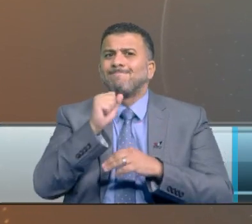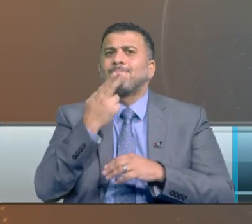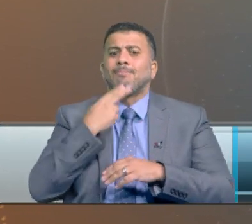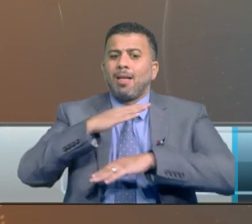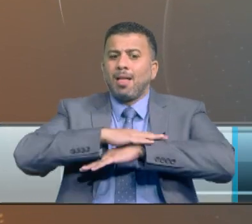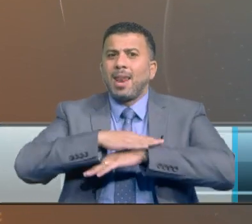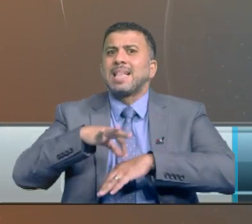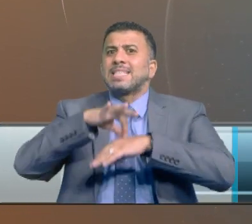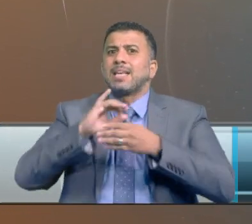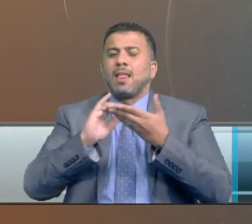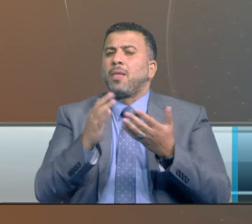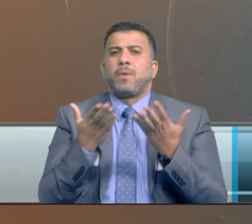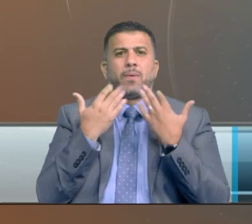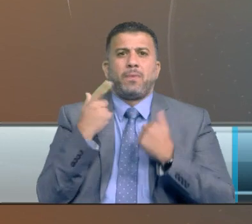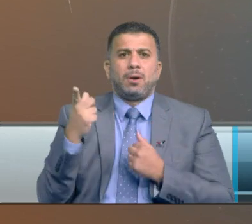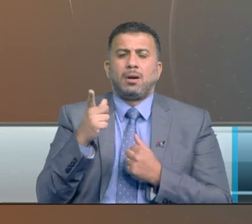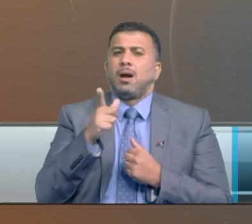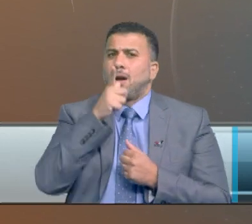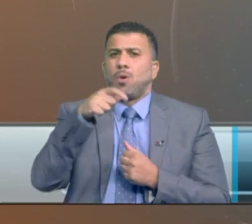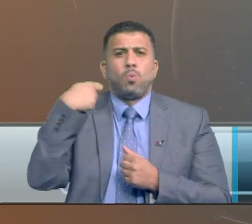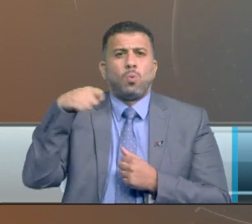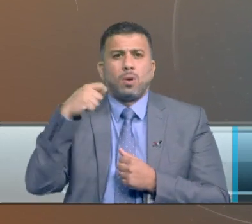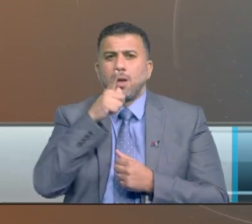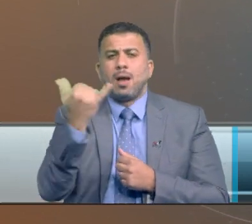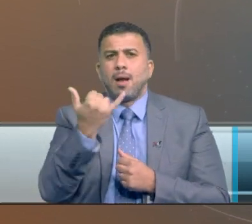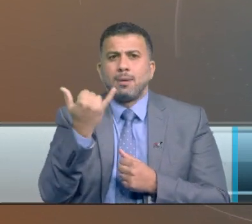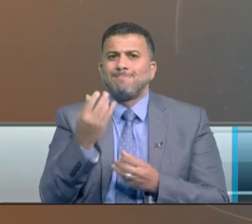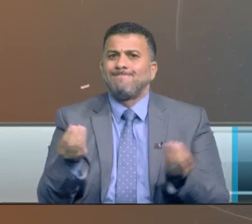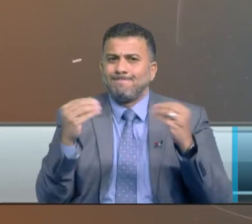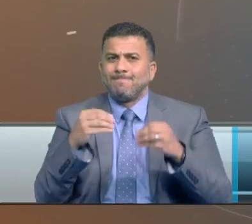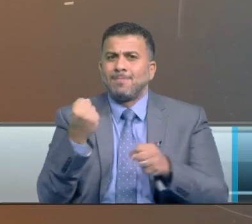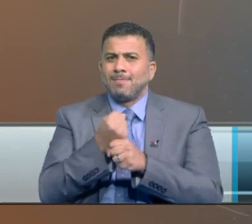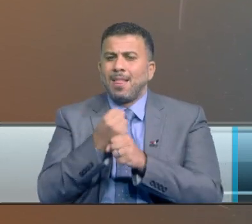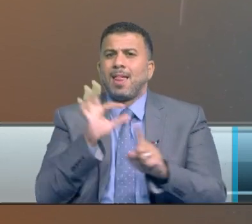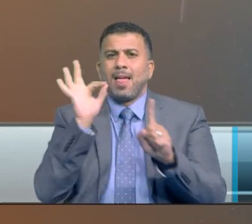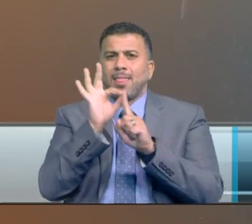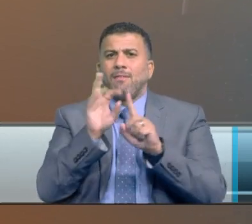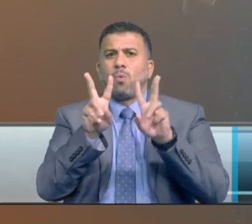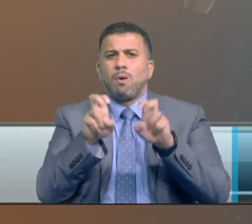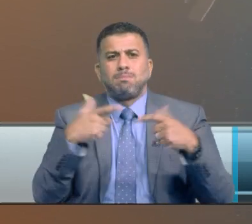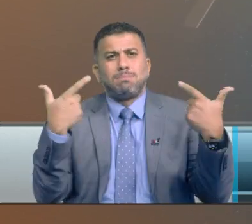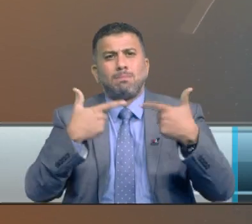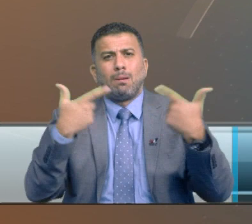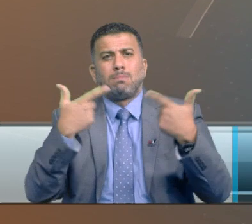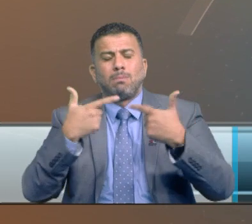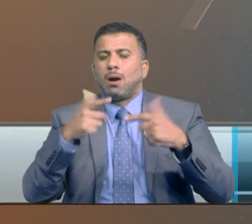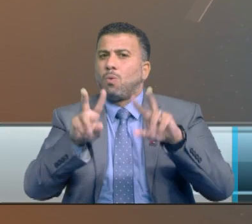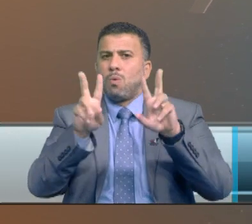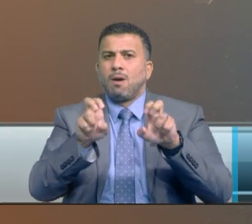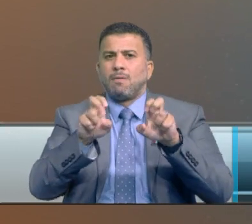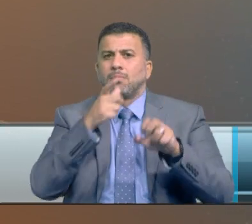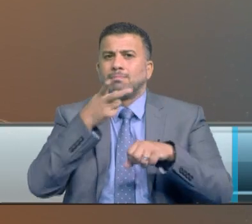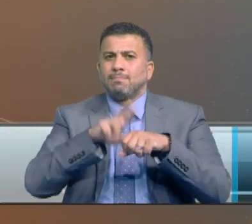والمبادئ الاخلاقيه والانسانيه وشددت الوزاره على اهميه تكثيف الجهود الهادفه لوقف اطلاق النار